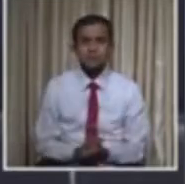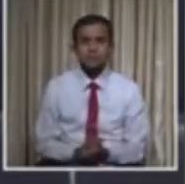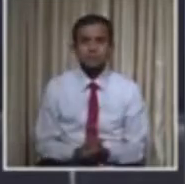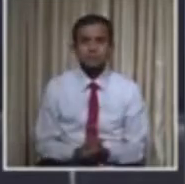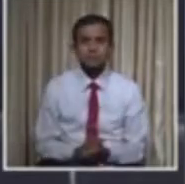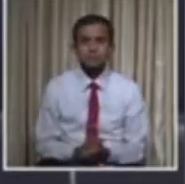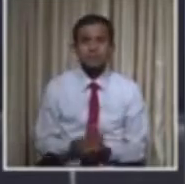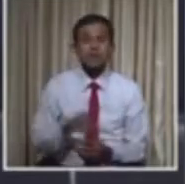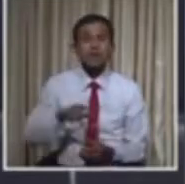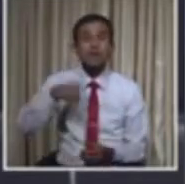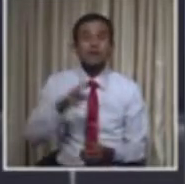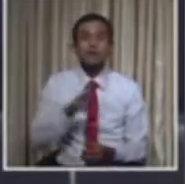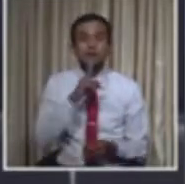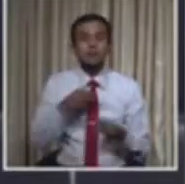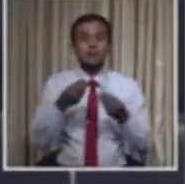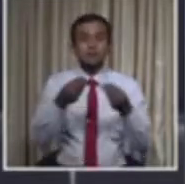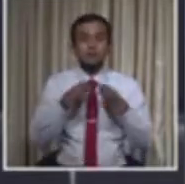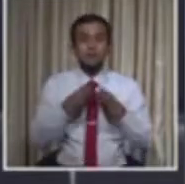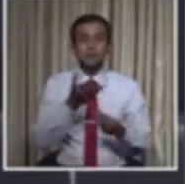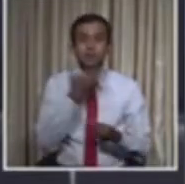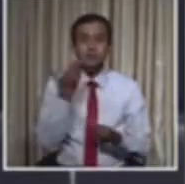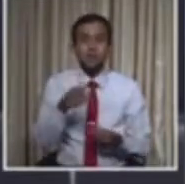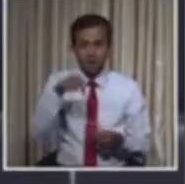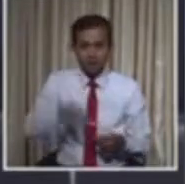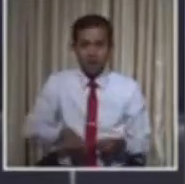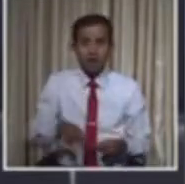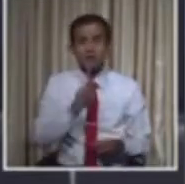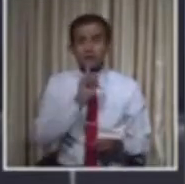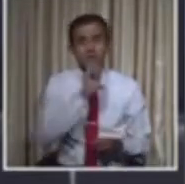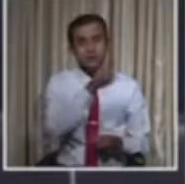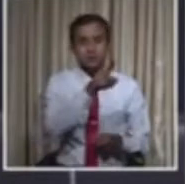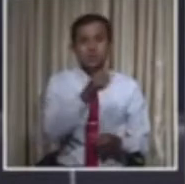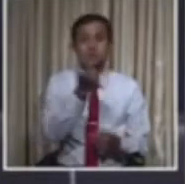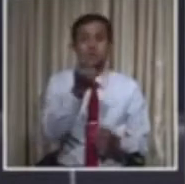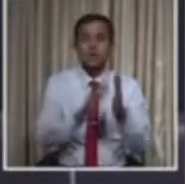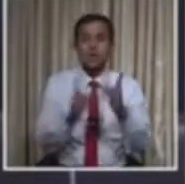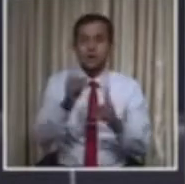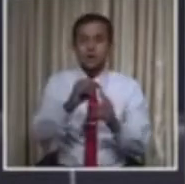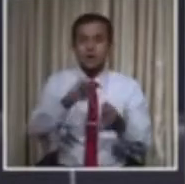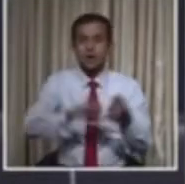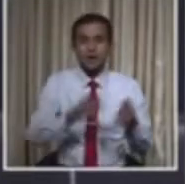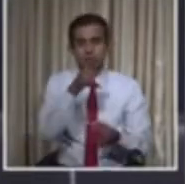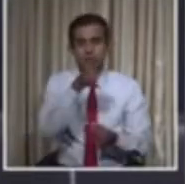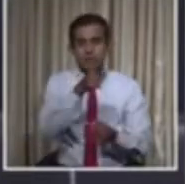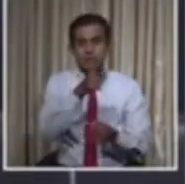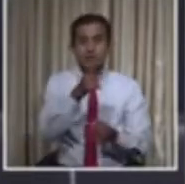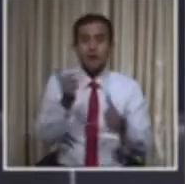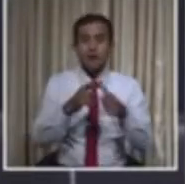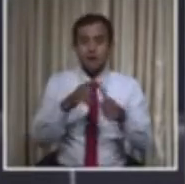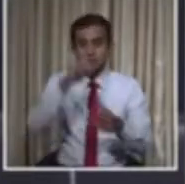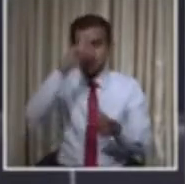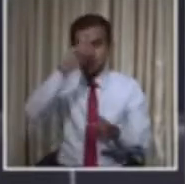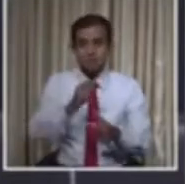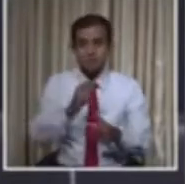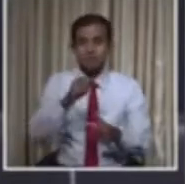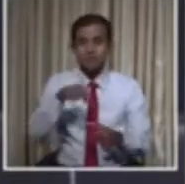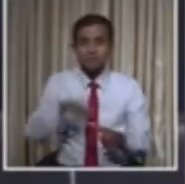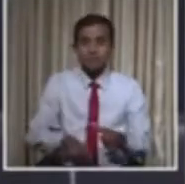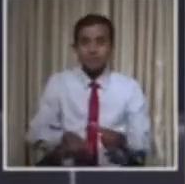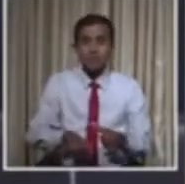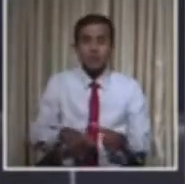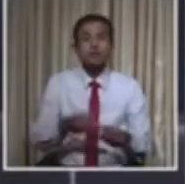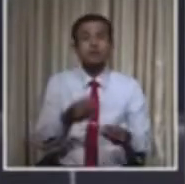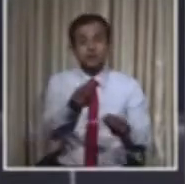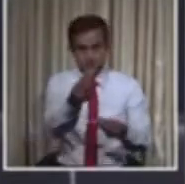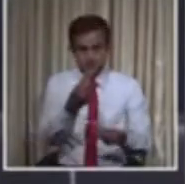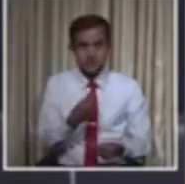එතකොට හෙට දවල් අපිට දෙන්න පුළුවන්. අද නියෝගයක් දුන්නොත් මුදල් අමාත්‍යංශ ලේකම්ට. ආටිගල මහත්මයාට මේක අද ඉදිරිපත්